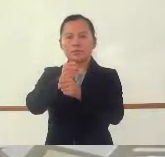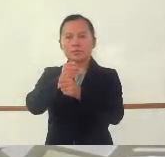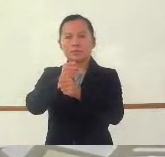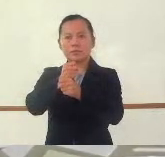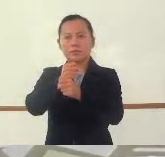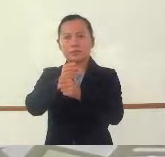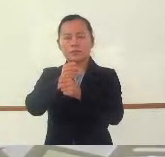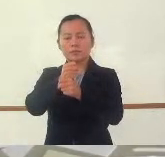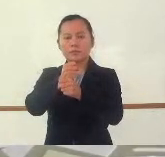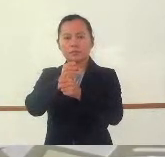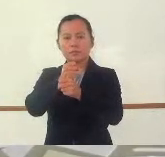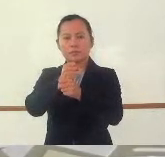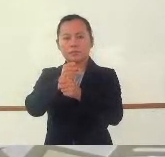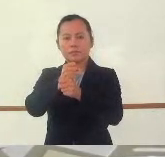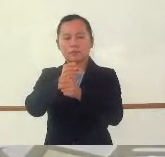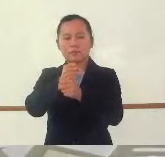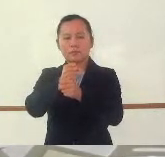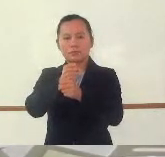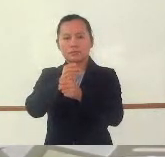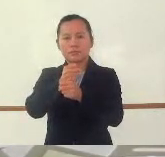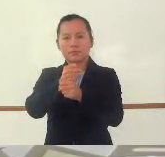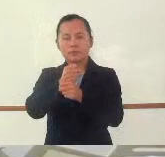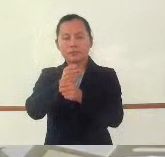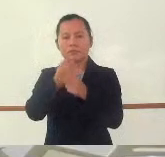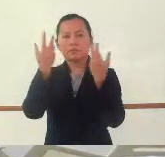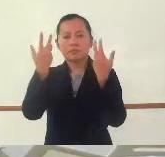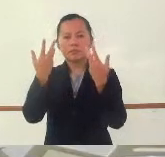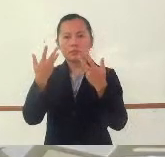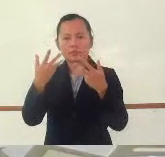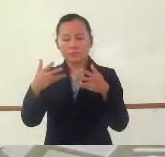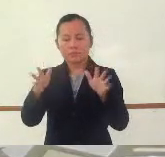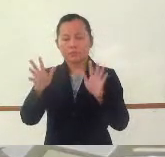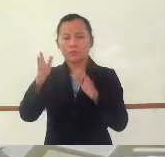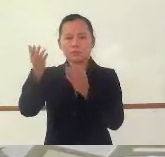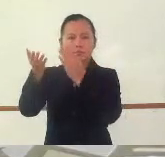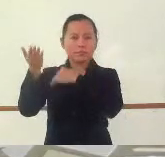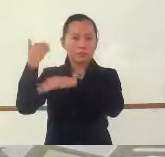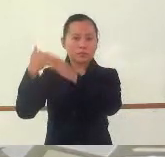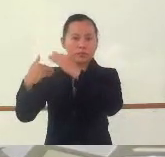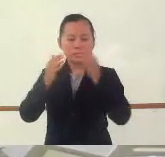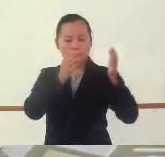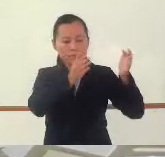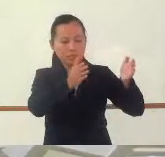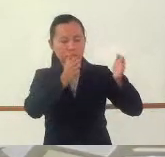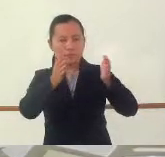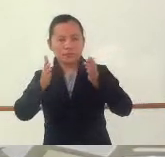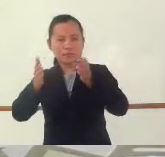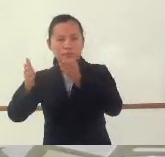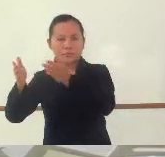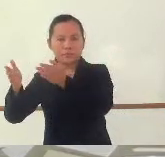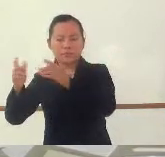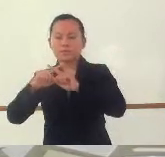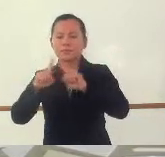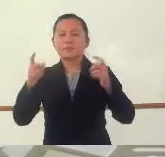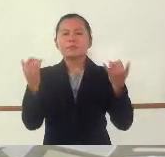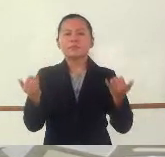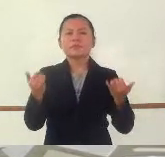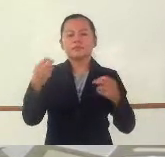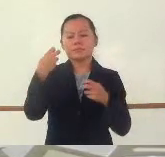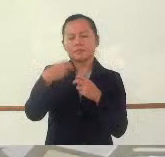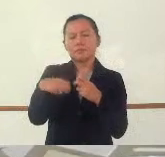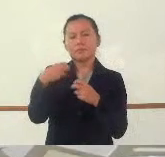2018 sebenarnya, sesudah Pukat 11. Tetapi kini susah bagi kita